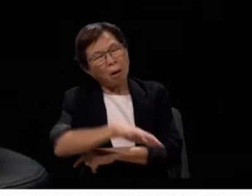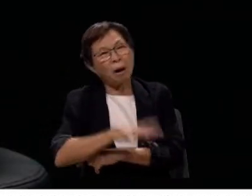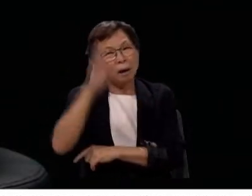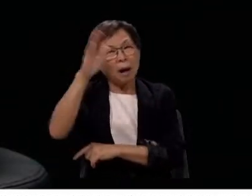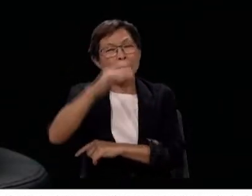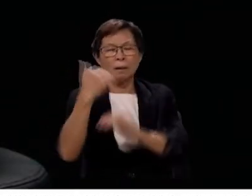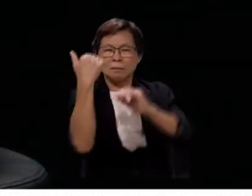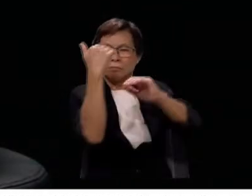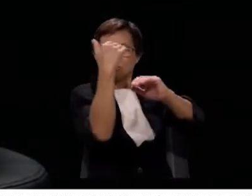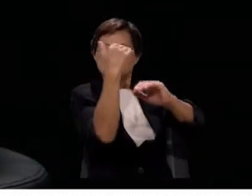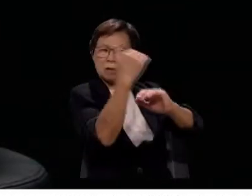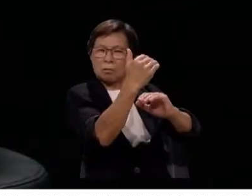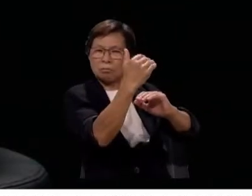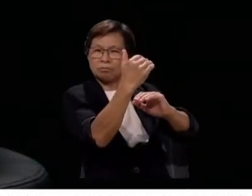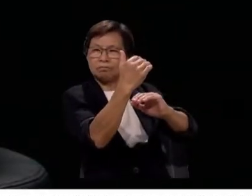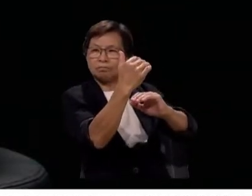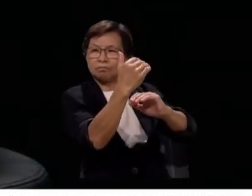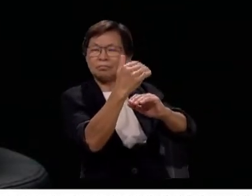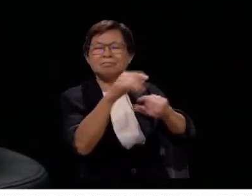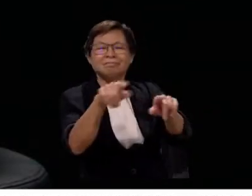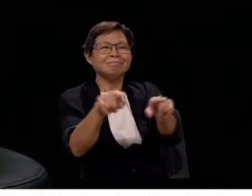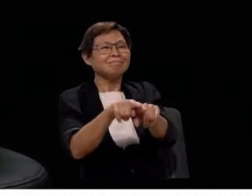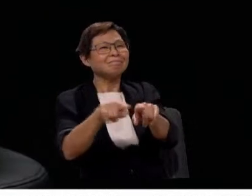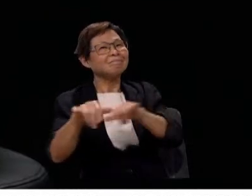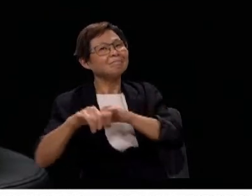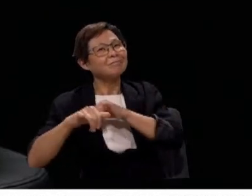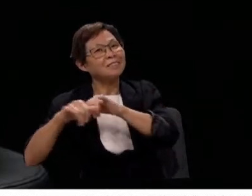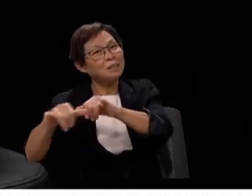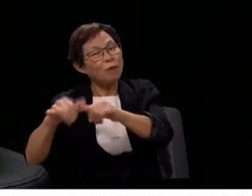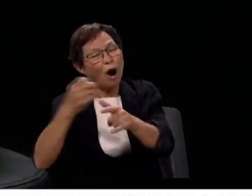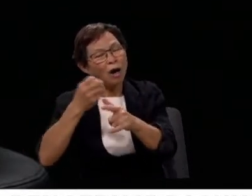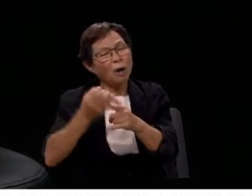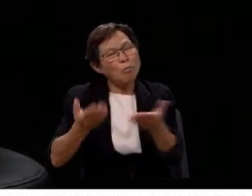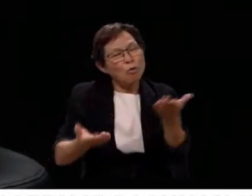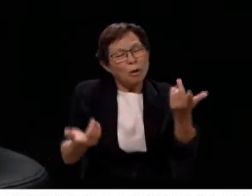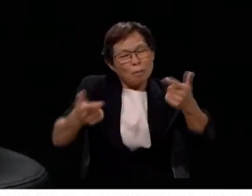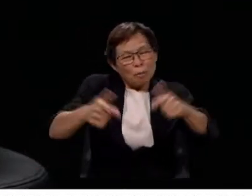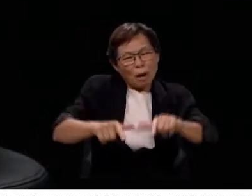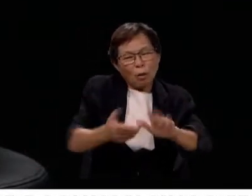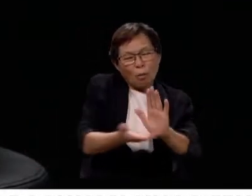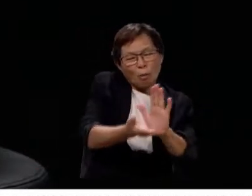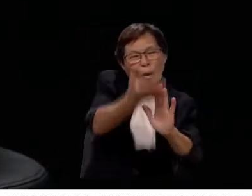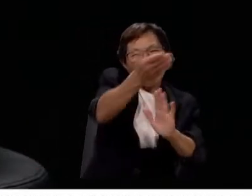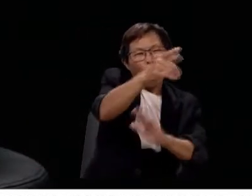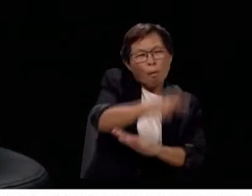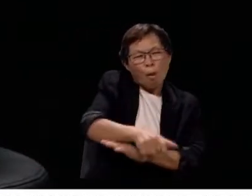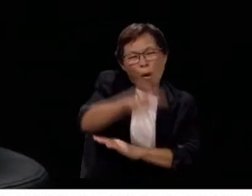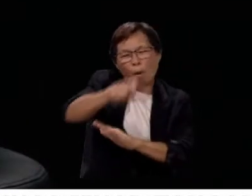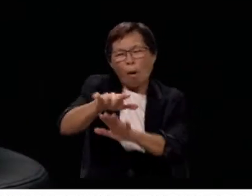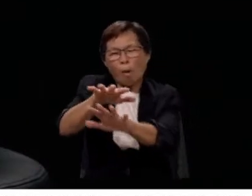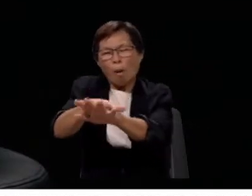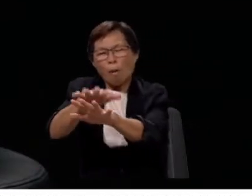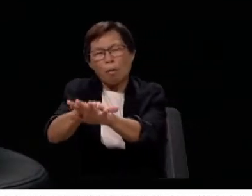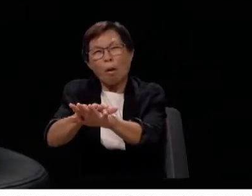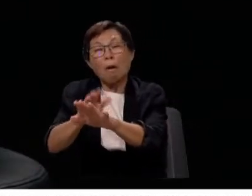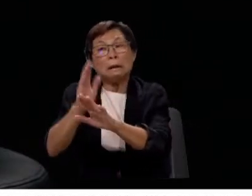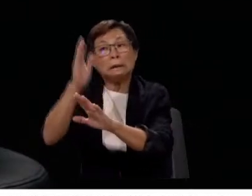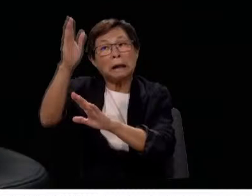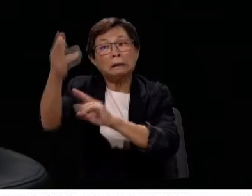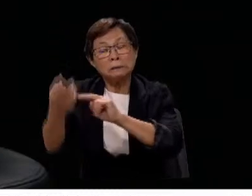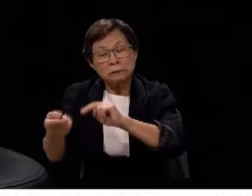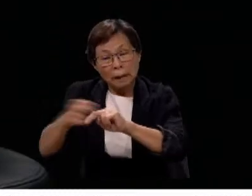akan berada pada tahap yang sama film Ataupun mungkin akan berlaku peningkatan dsgm duduknya dan sudah pasti